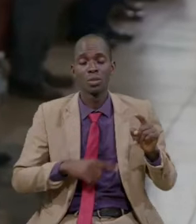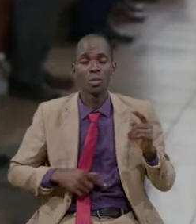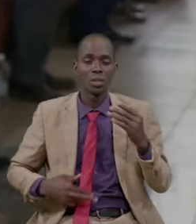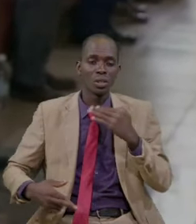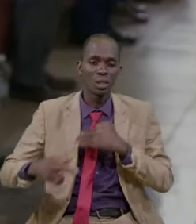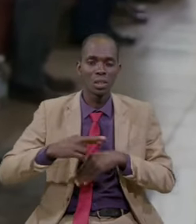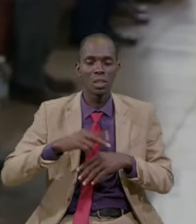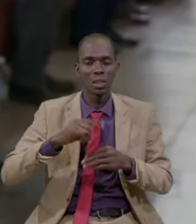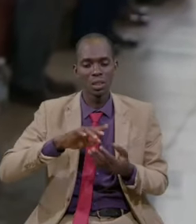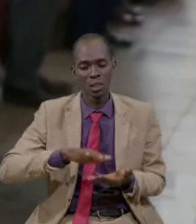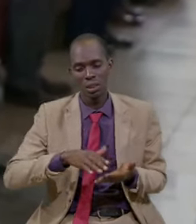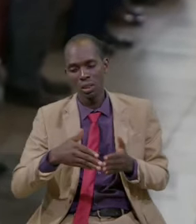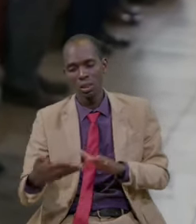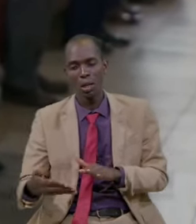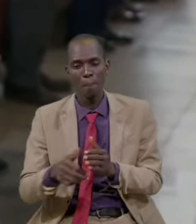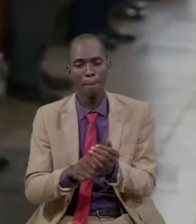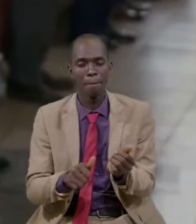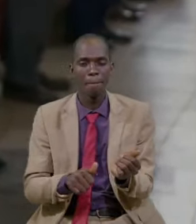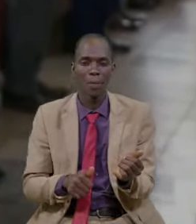Restaure, ramène les rétrogrades.